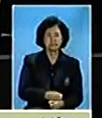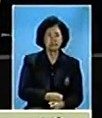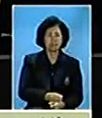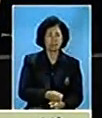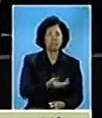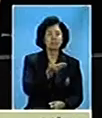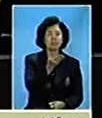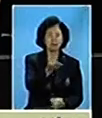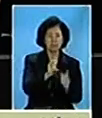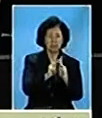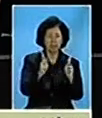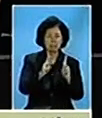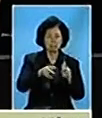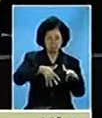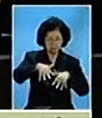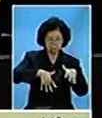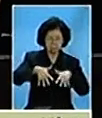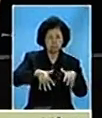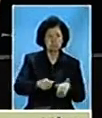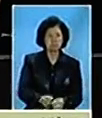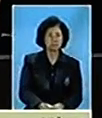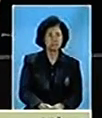ชาชนครับเชิญนะเชิญนะ